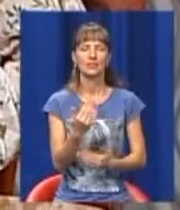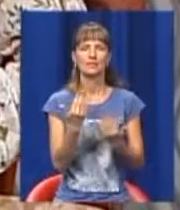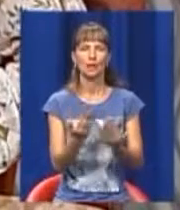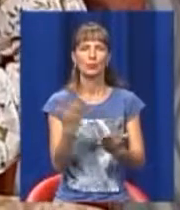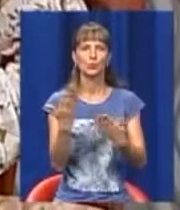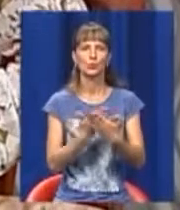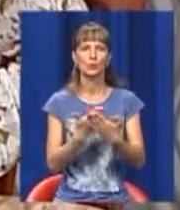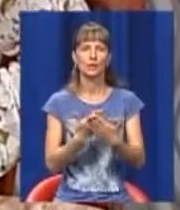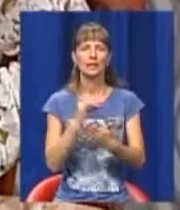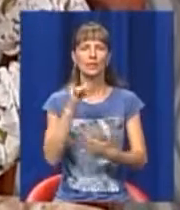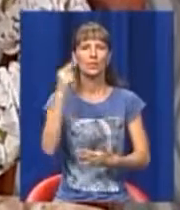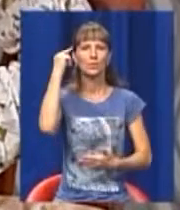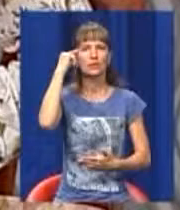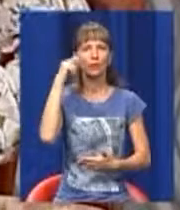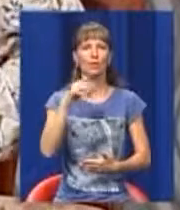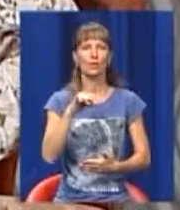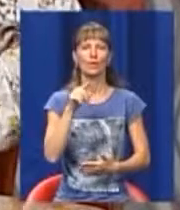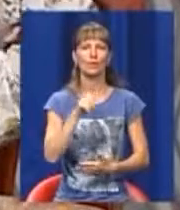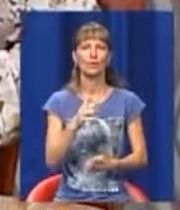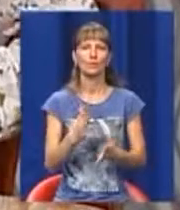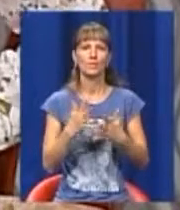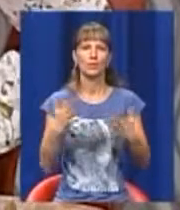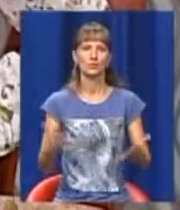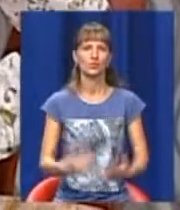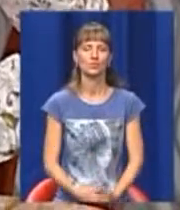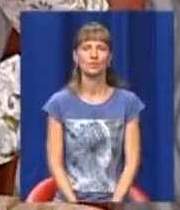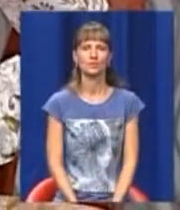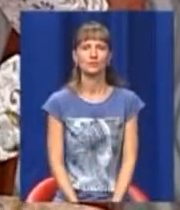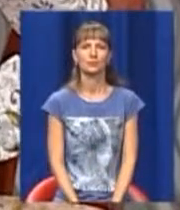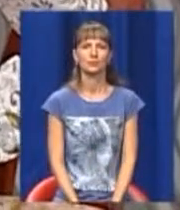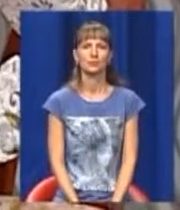вами сюжет і дізнаємося про нього набагато більше.